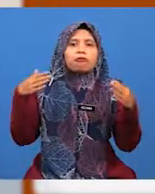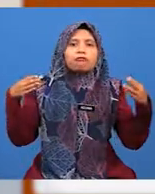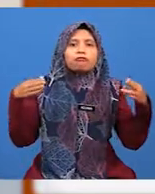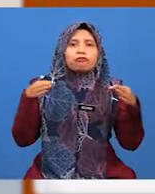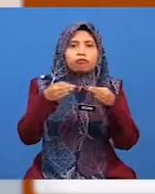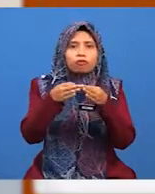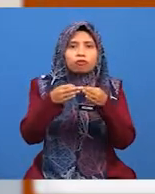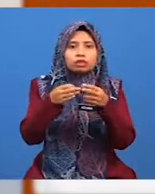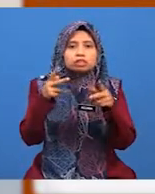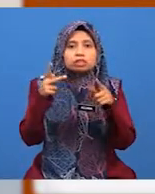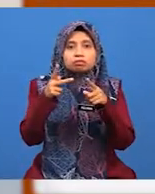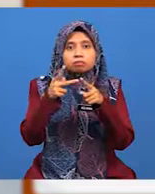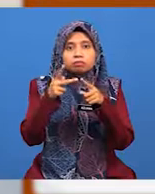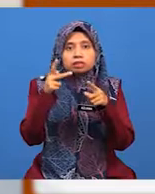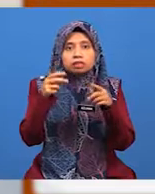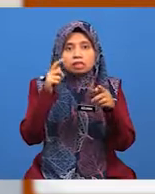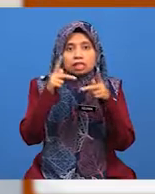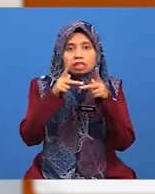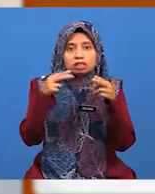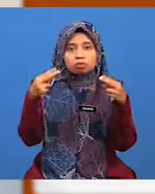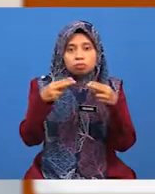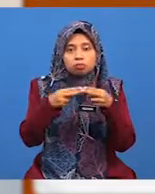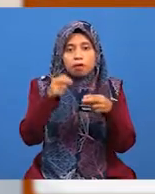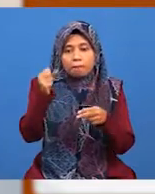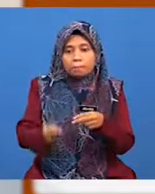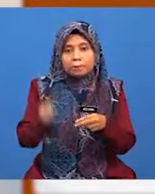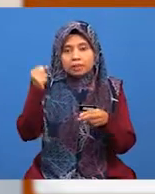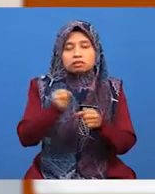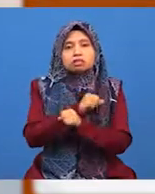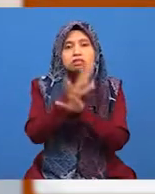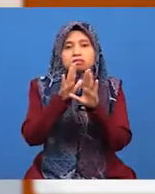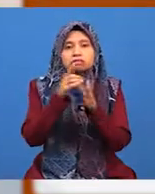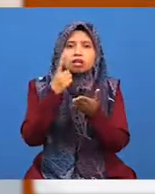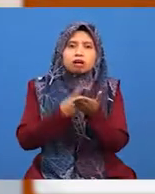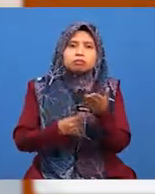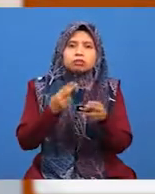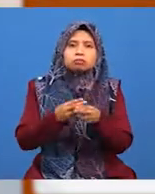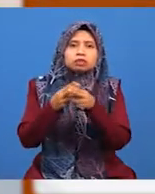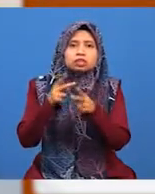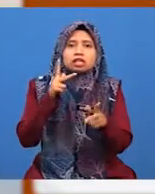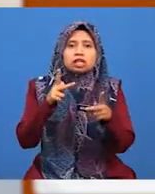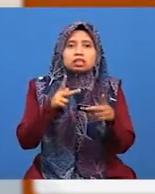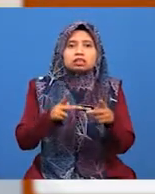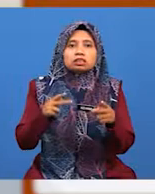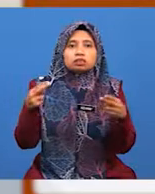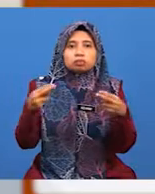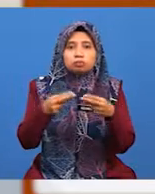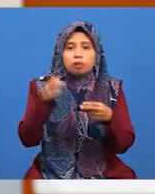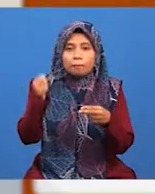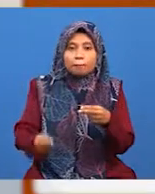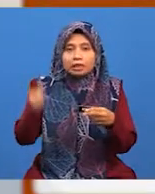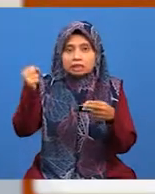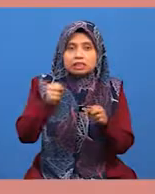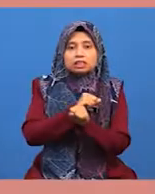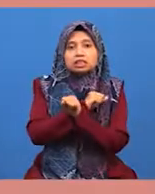kepada kata hubung pancangan keterangan. Apakah pula kata hubung pancangan